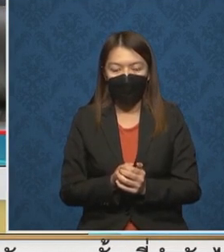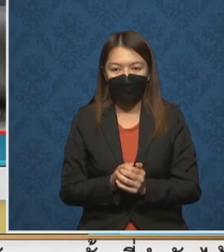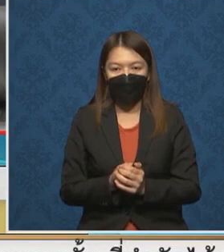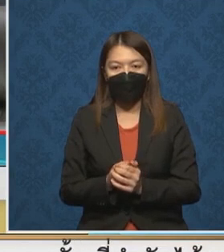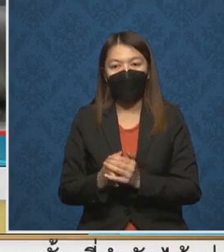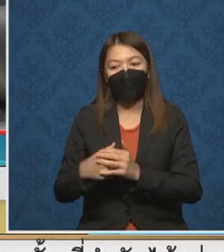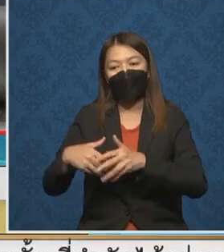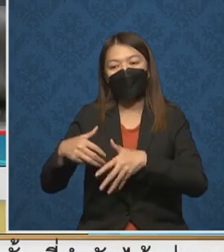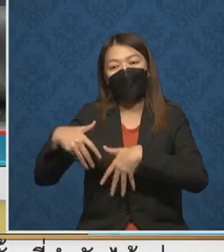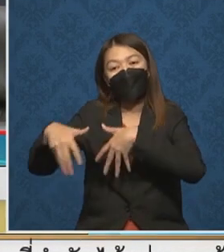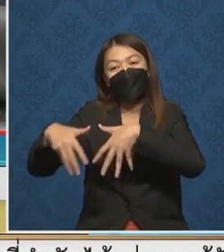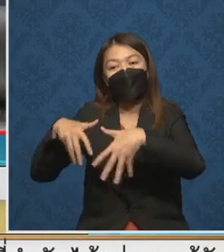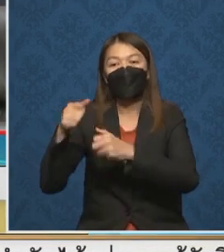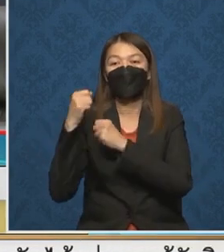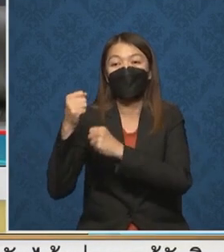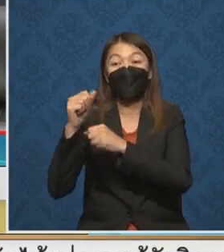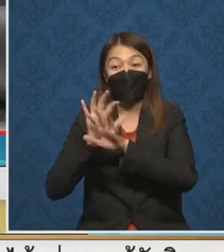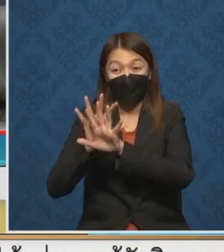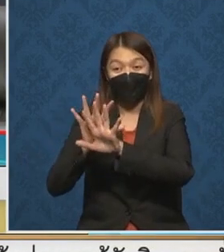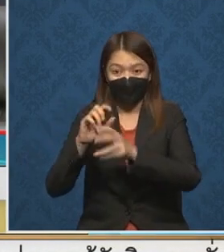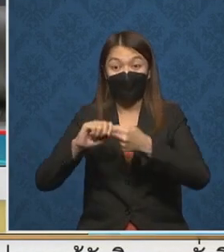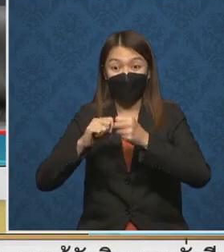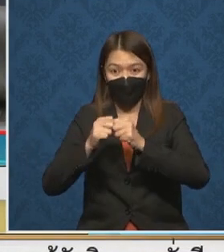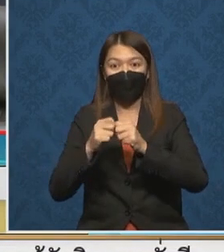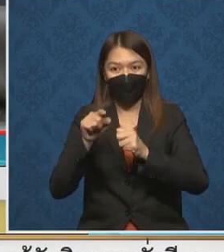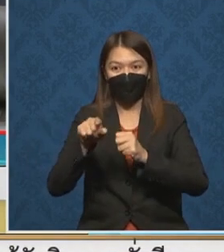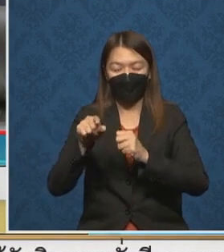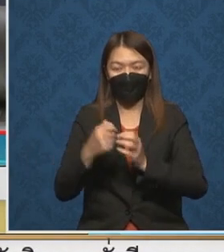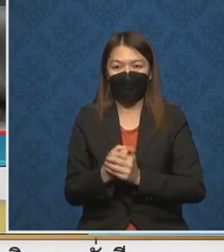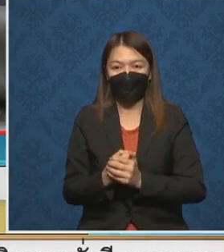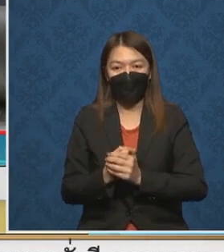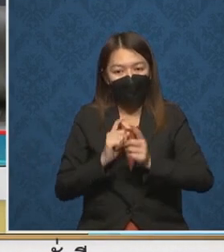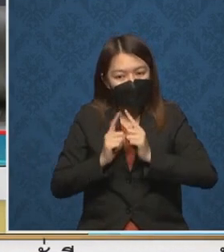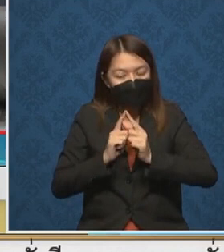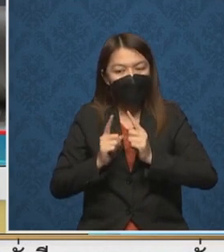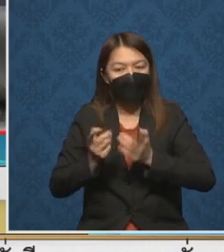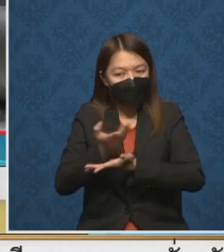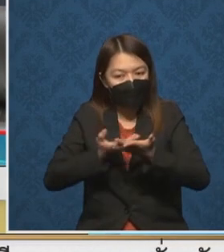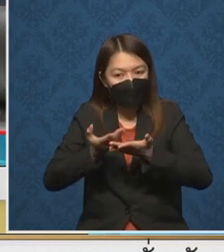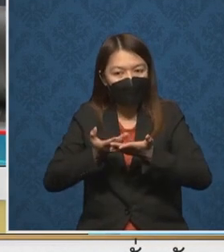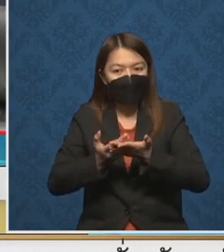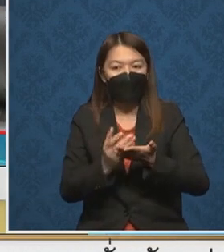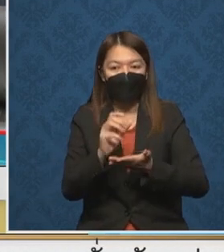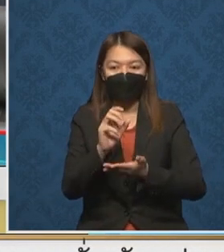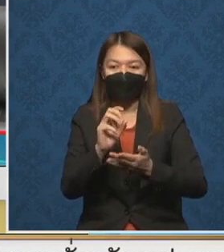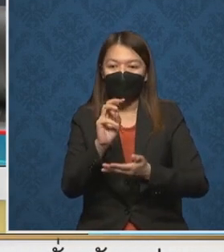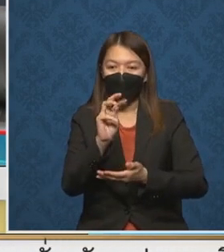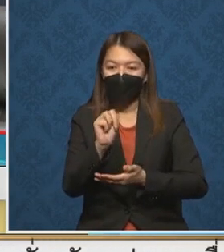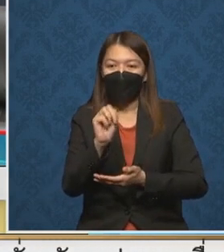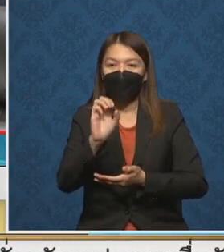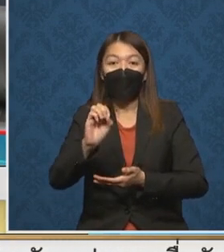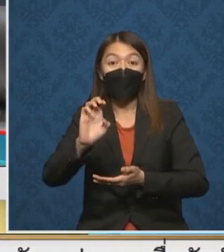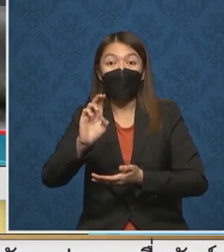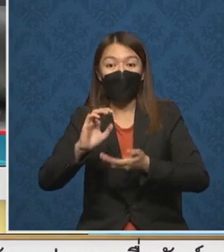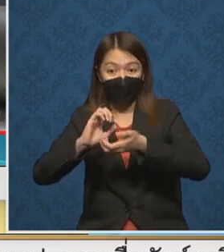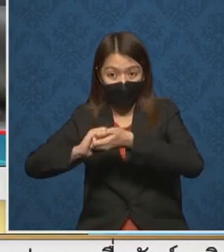ร้องเรียนเกี่วกัปัญหาในเบ้องต้นพอมีข้อตกโงที่ทำ M.O.U. แล้วท่านนายกรรม